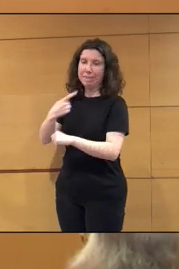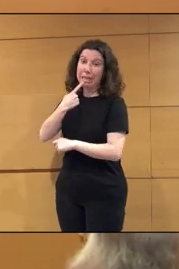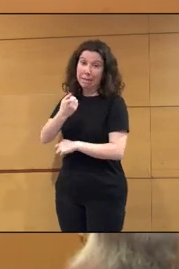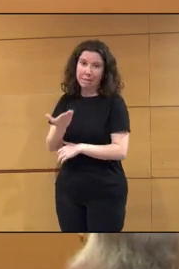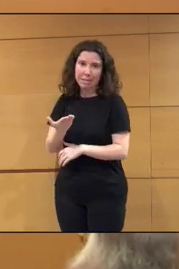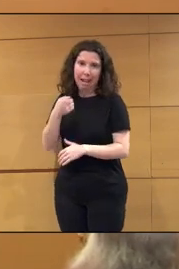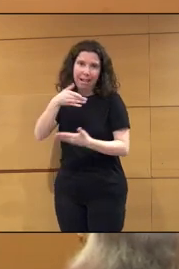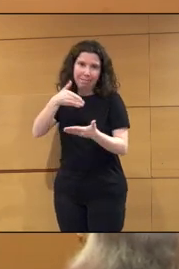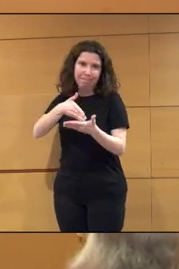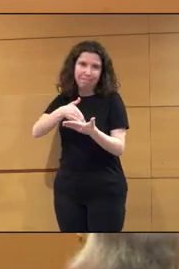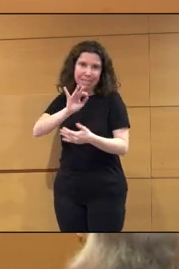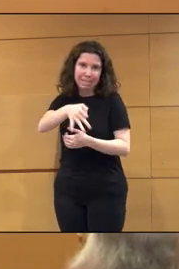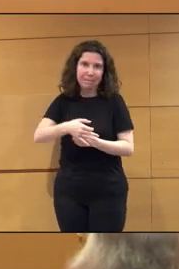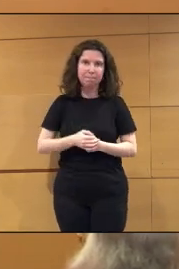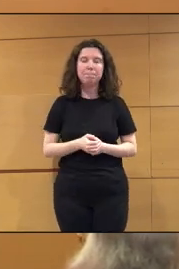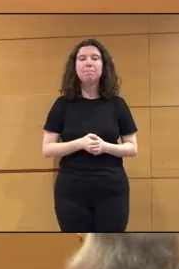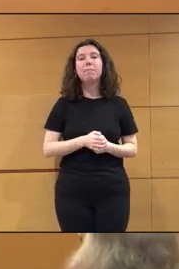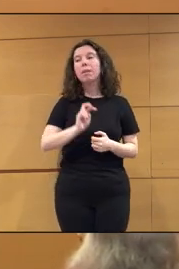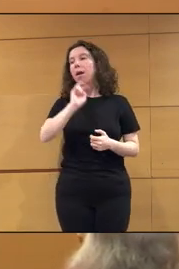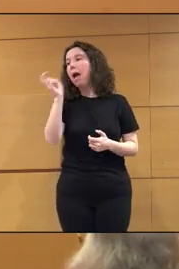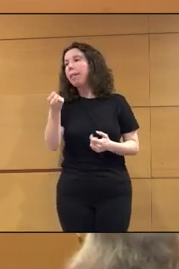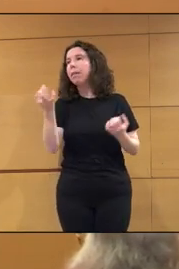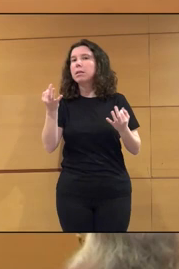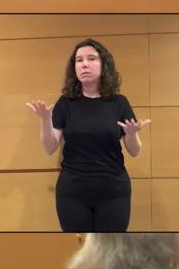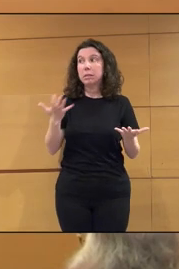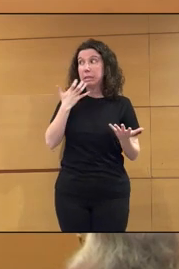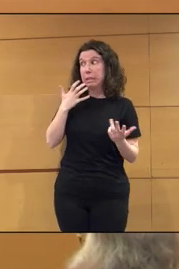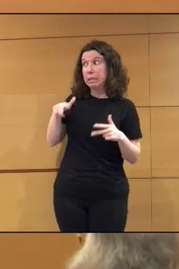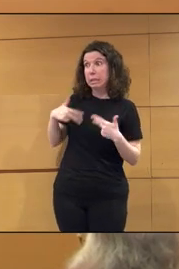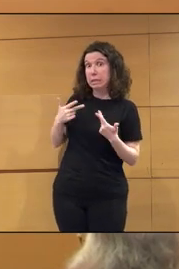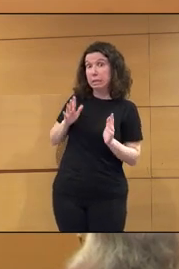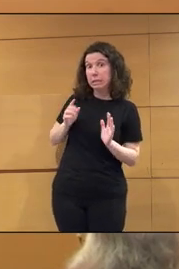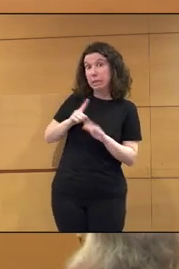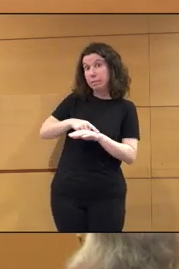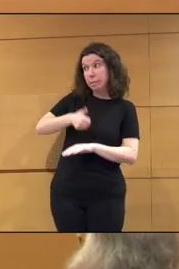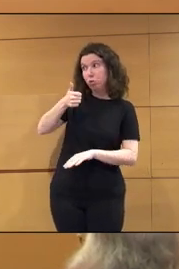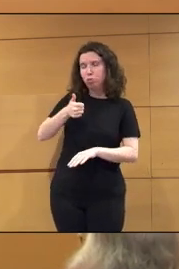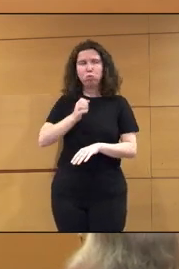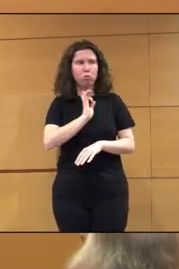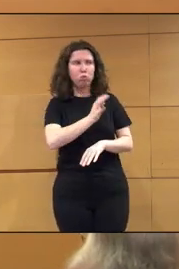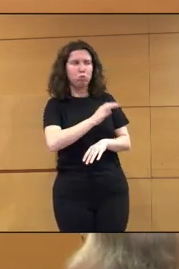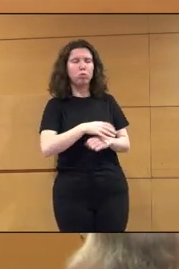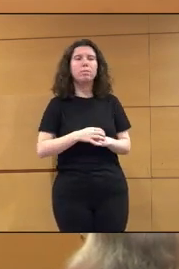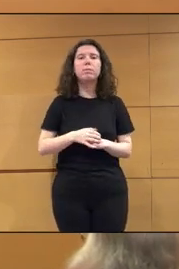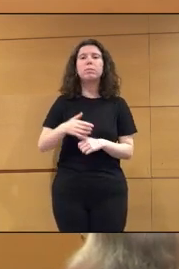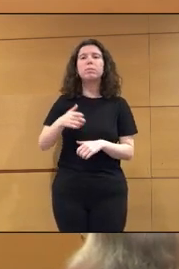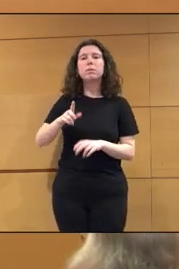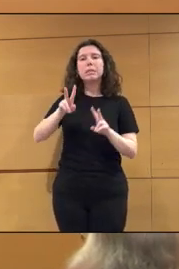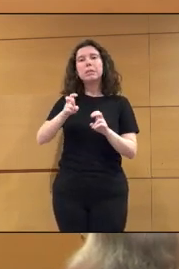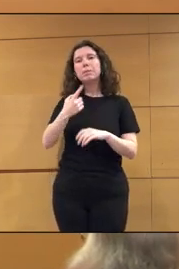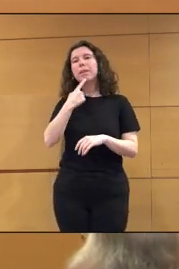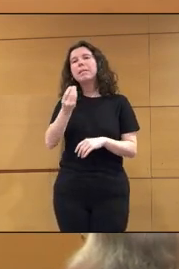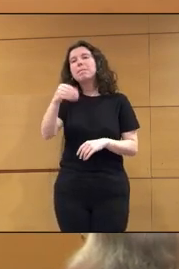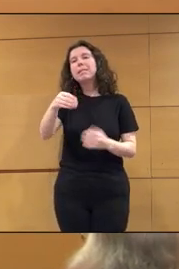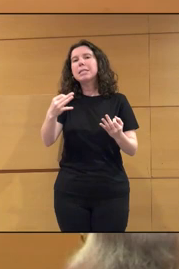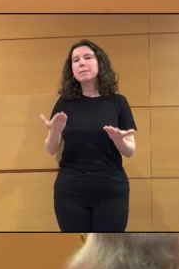de les dificultats. Altra dificultat, si em permetis, sí, una altra dificultat és que aquests sistemes